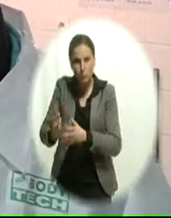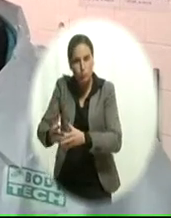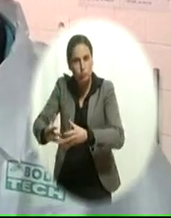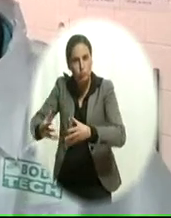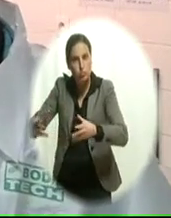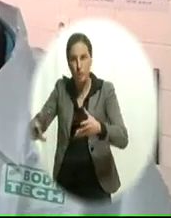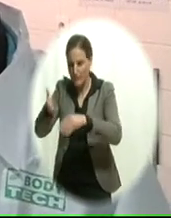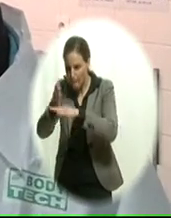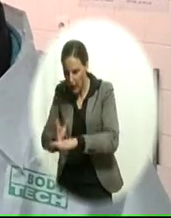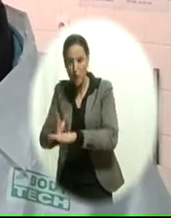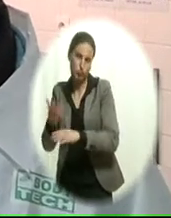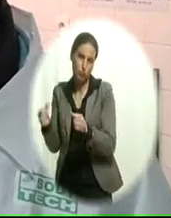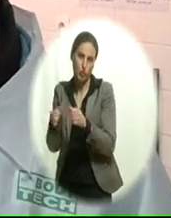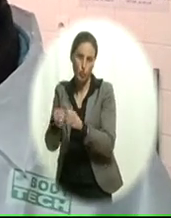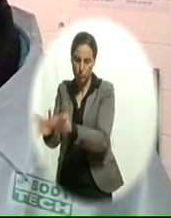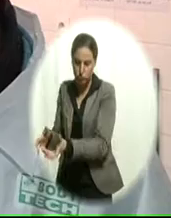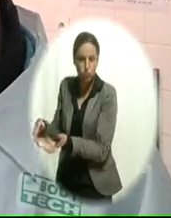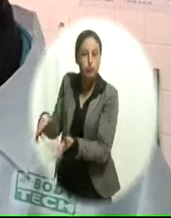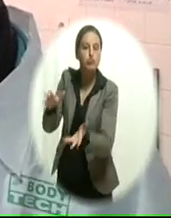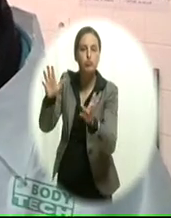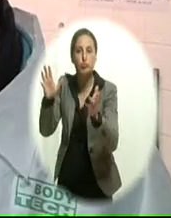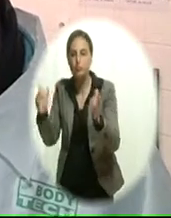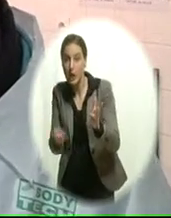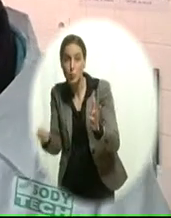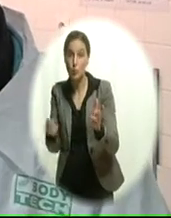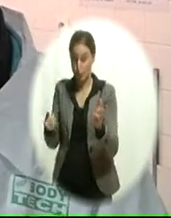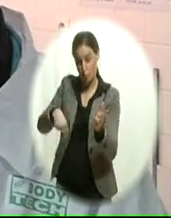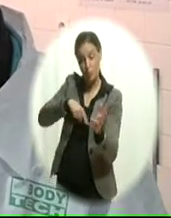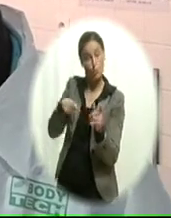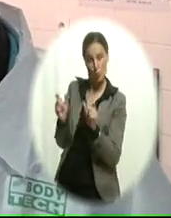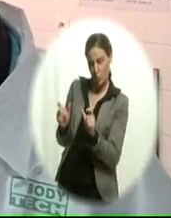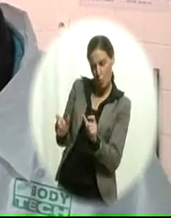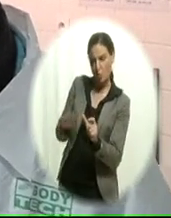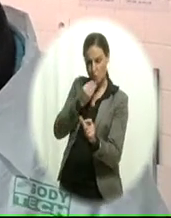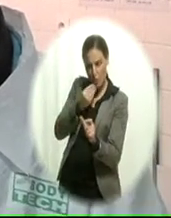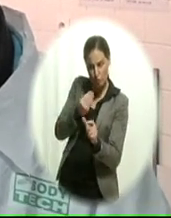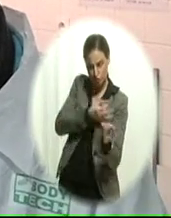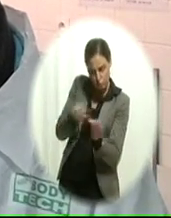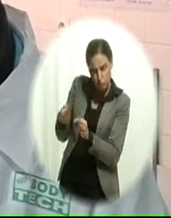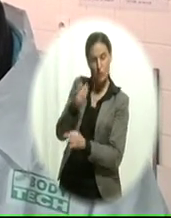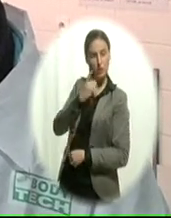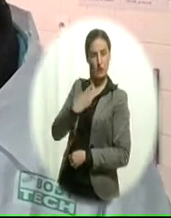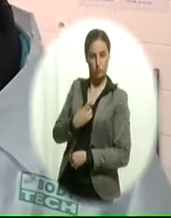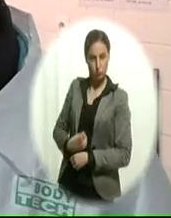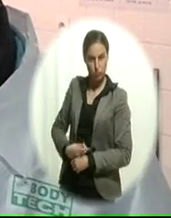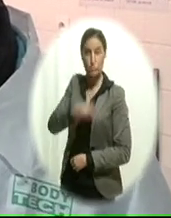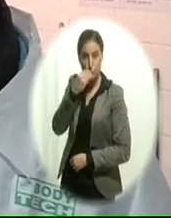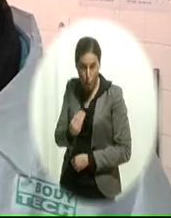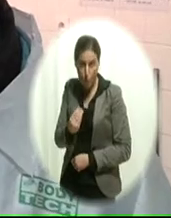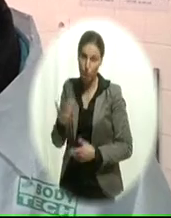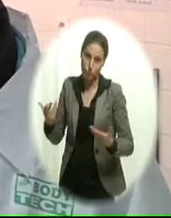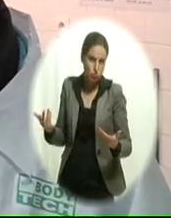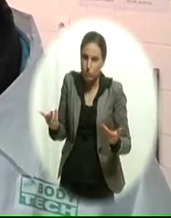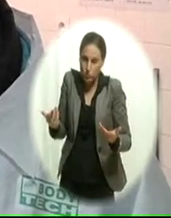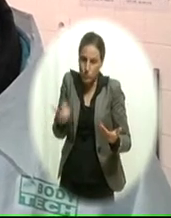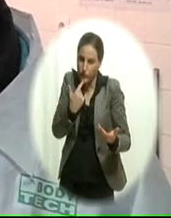seul. S'il mange déjà bien comme ça et qu'il digère bien, c'est ce qu'on regarde ici là, dans les box, il n'y a pas de raison. Quoi. Après celui qui